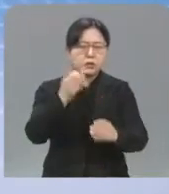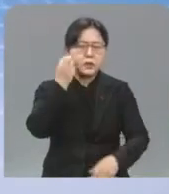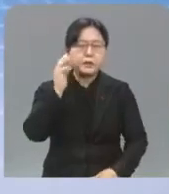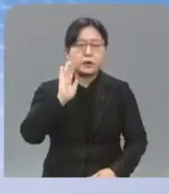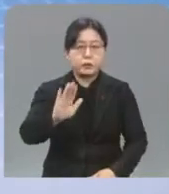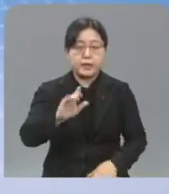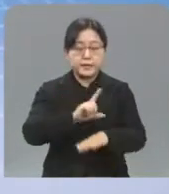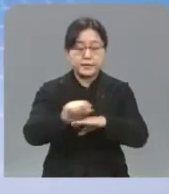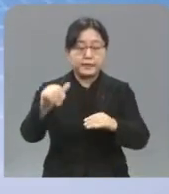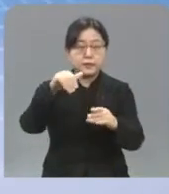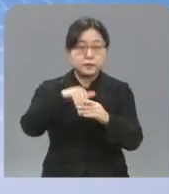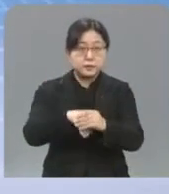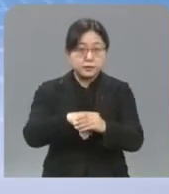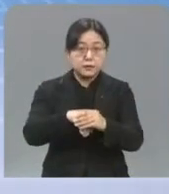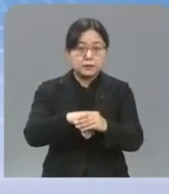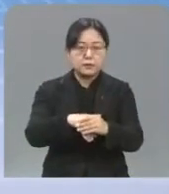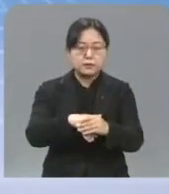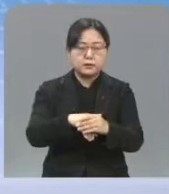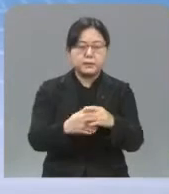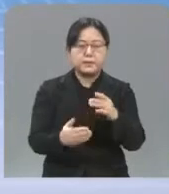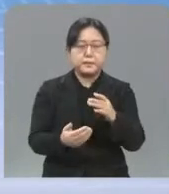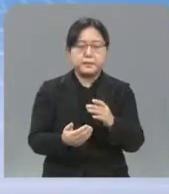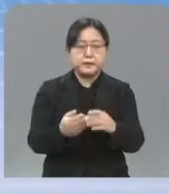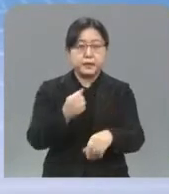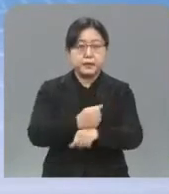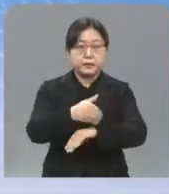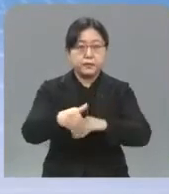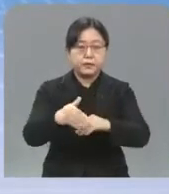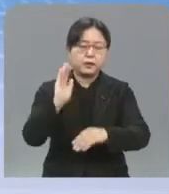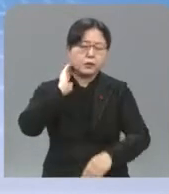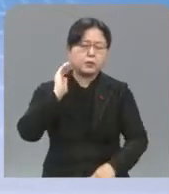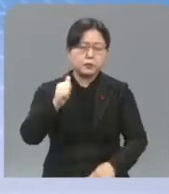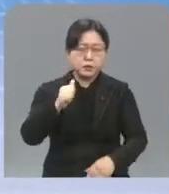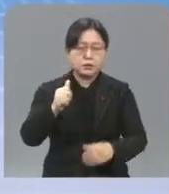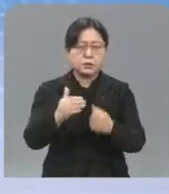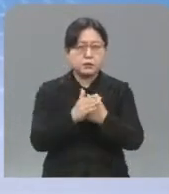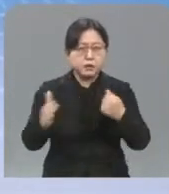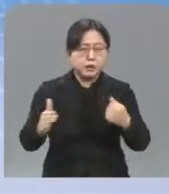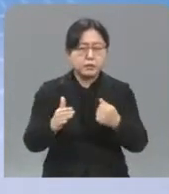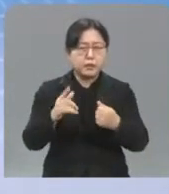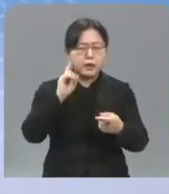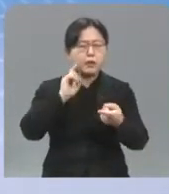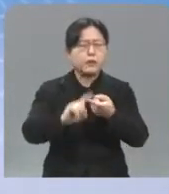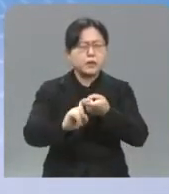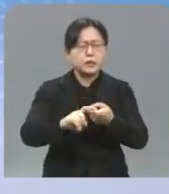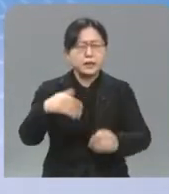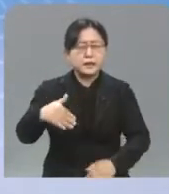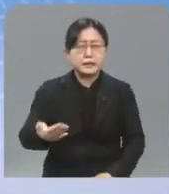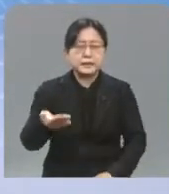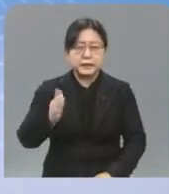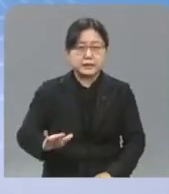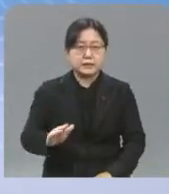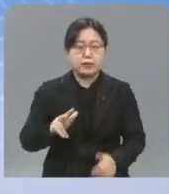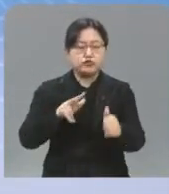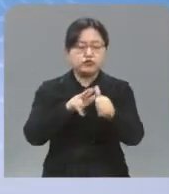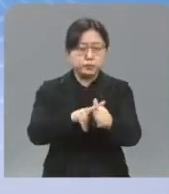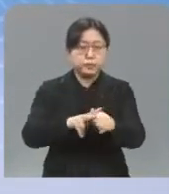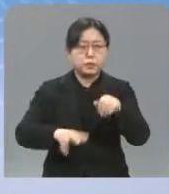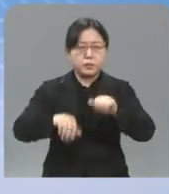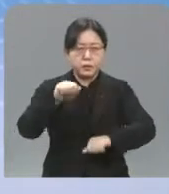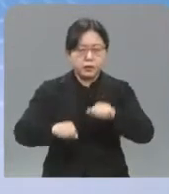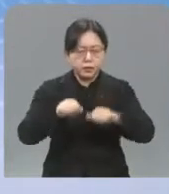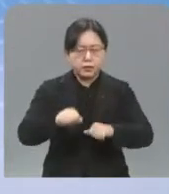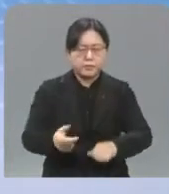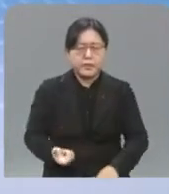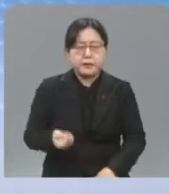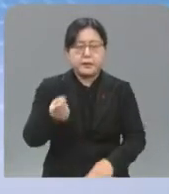뒤에 지방선거가 잇따라 치러지죠. 대선에 밀려 아직은 상대적으로 관심이 덜하지만 입지자들의 발걸음이 빨라지고